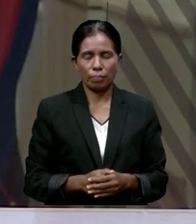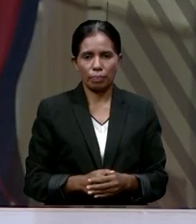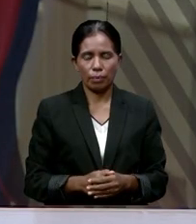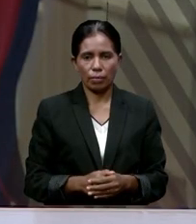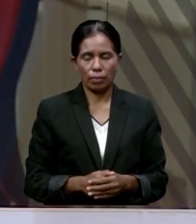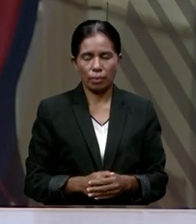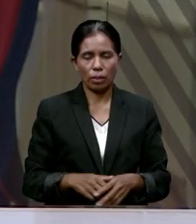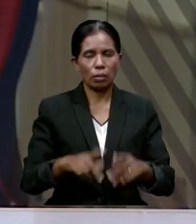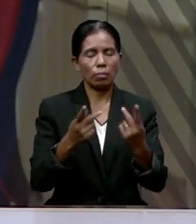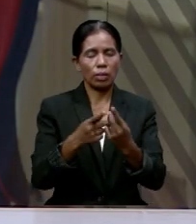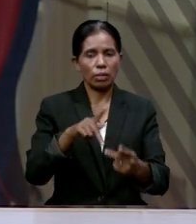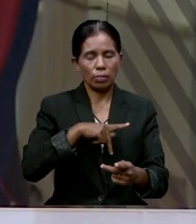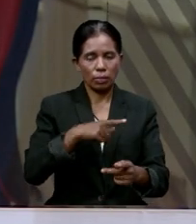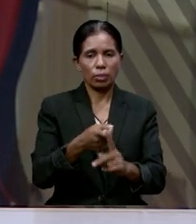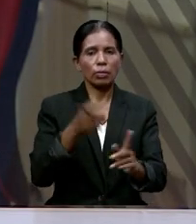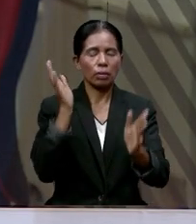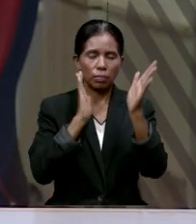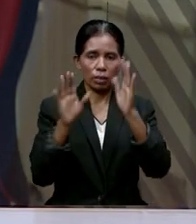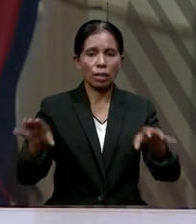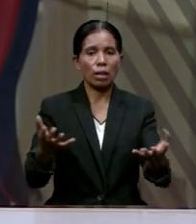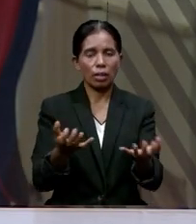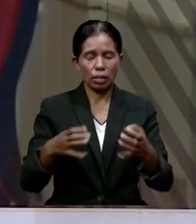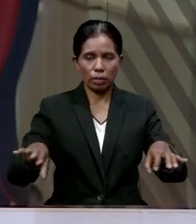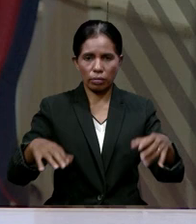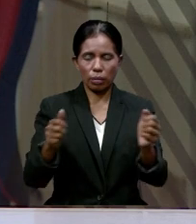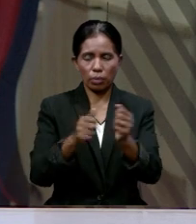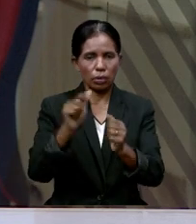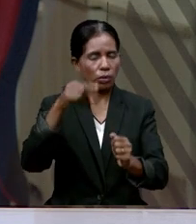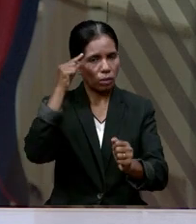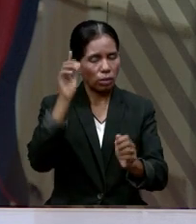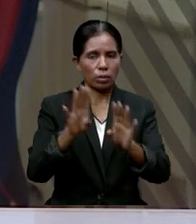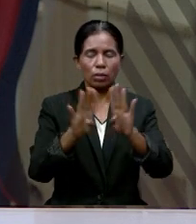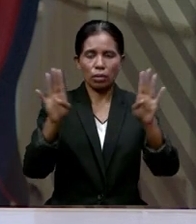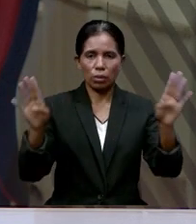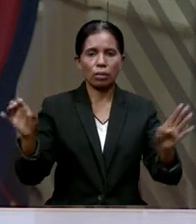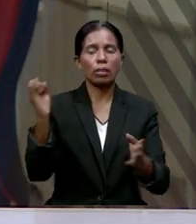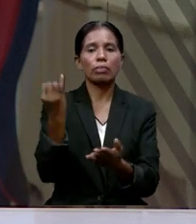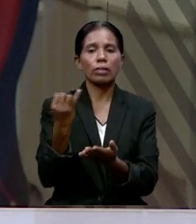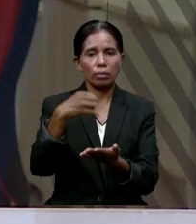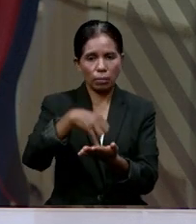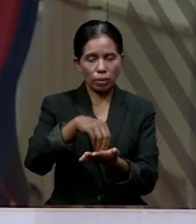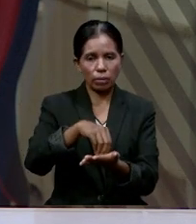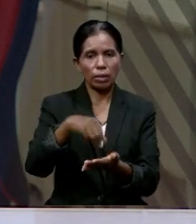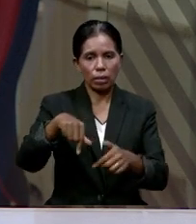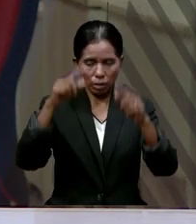Setor privado Rússia e Malásia acara coopera o governo o de loco investimento e a Timor-Leste.